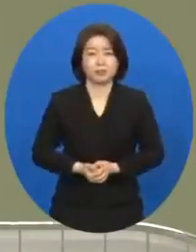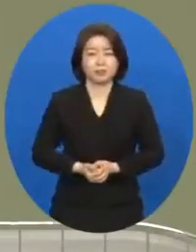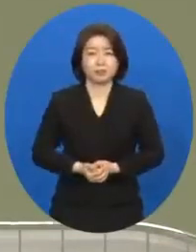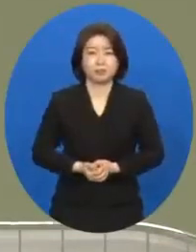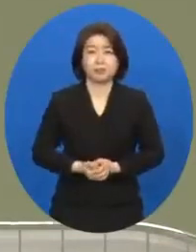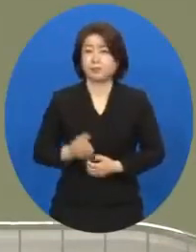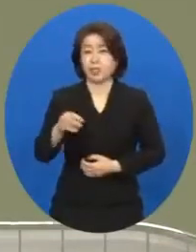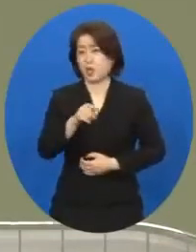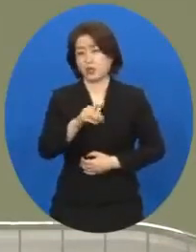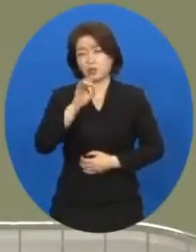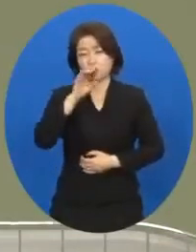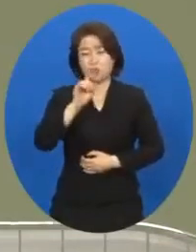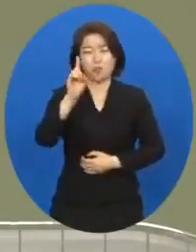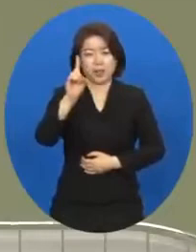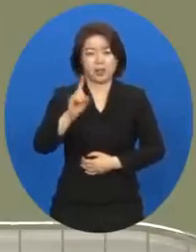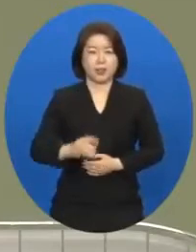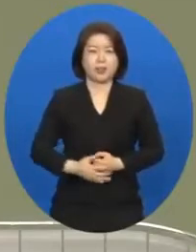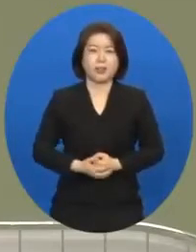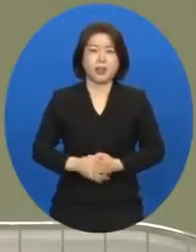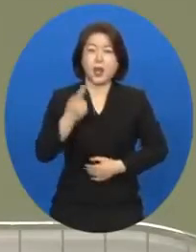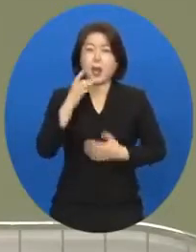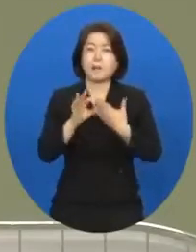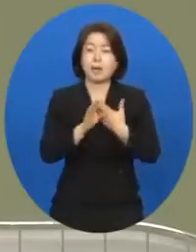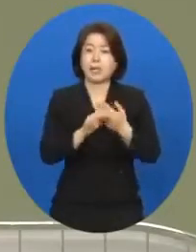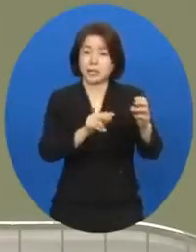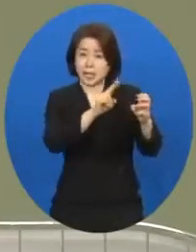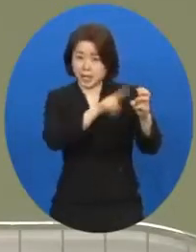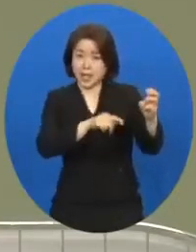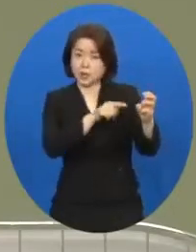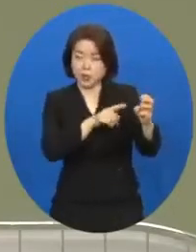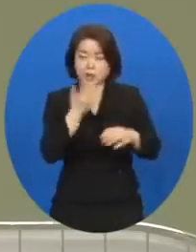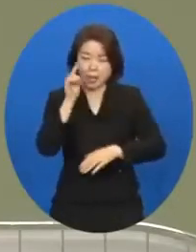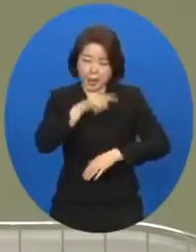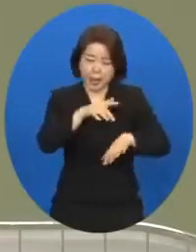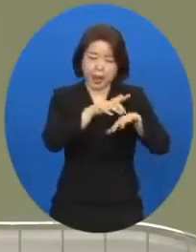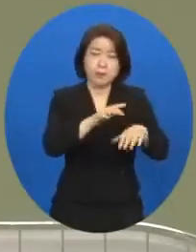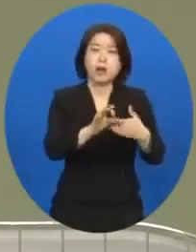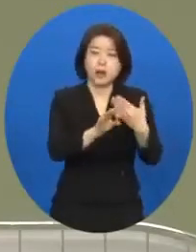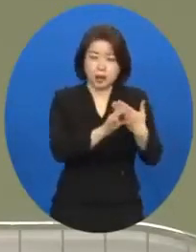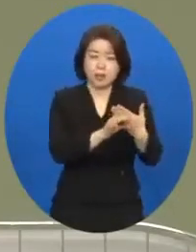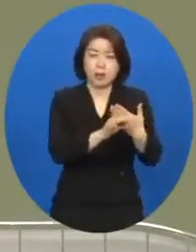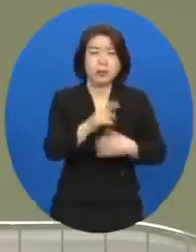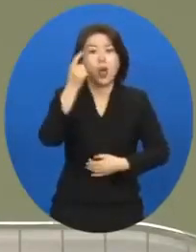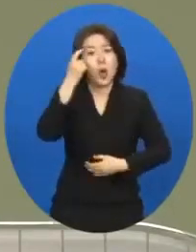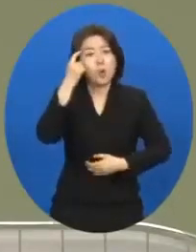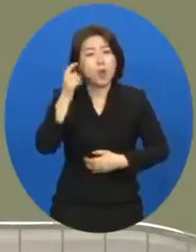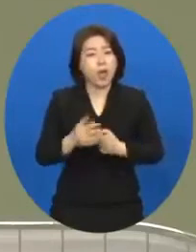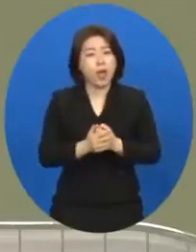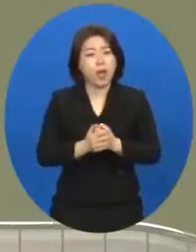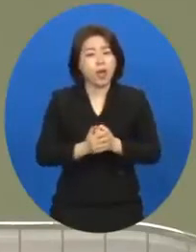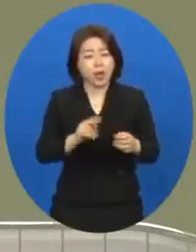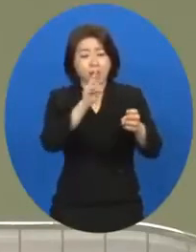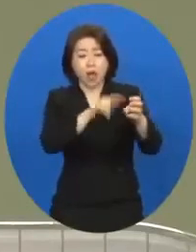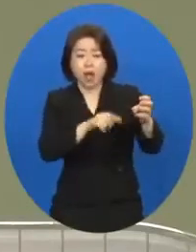여기서 궁금한 거 하나는, 만약에 가룟유다가 악마라면 그렇다면 왜